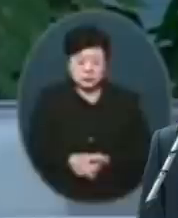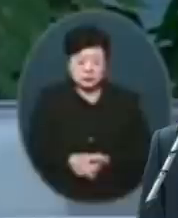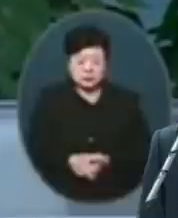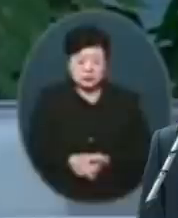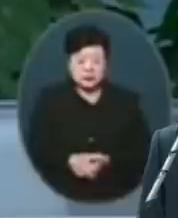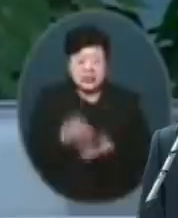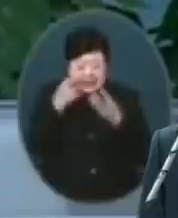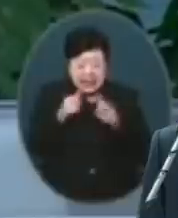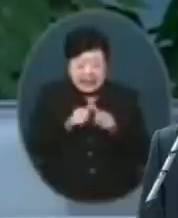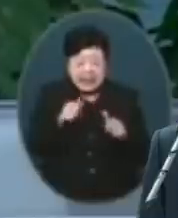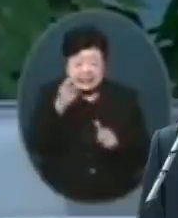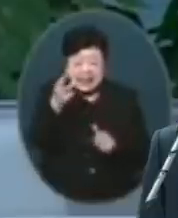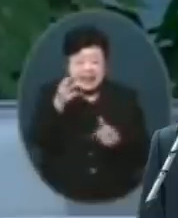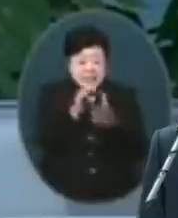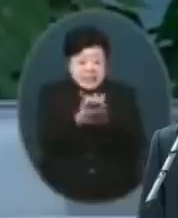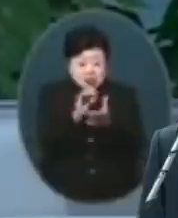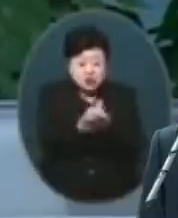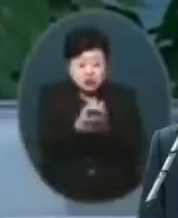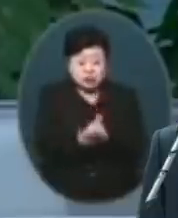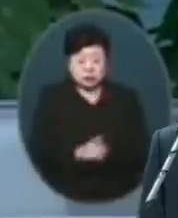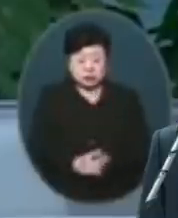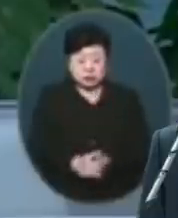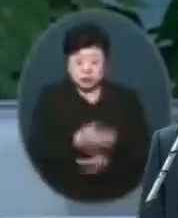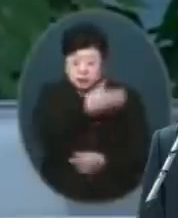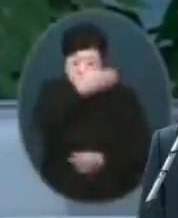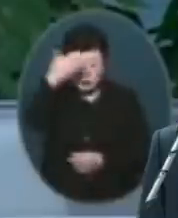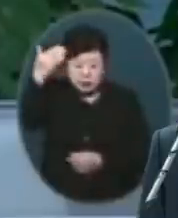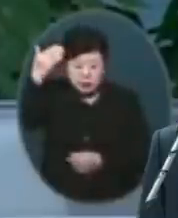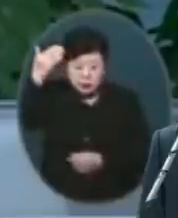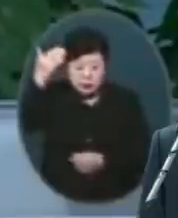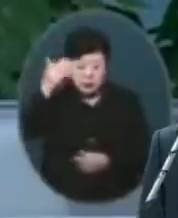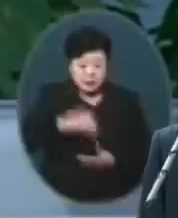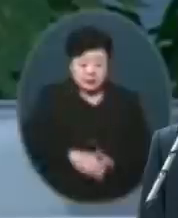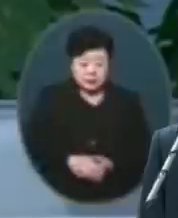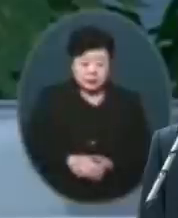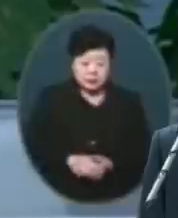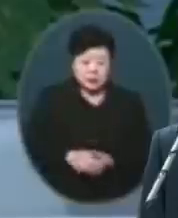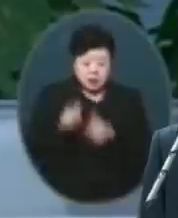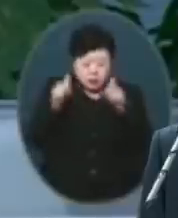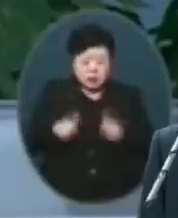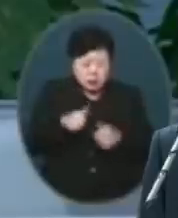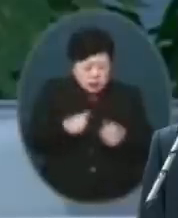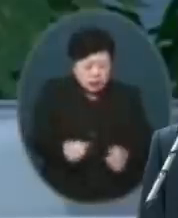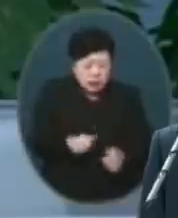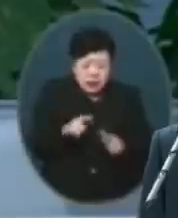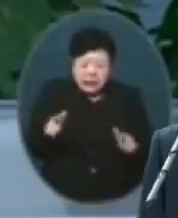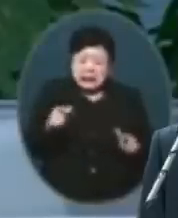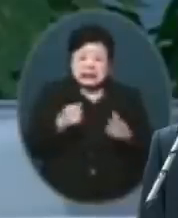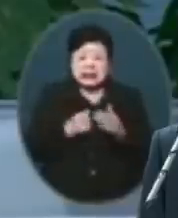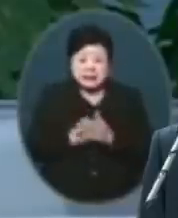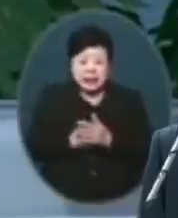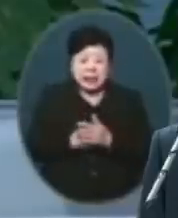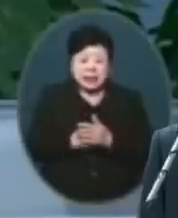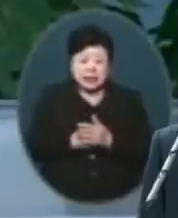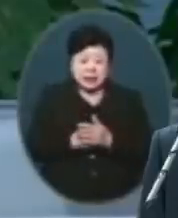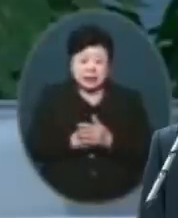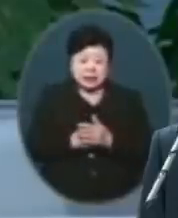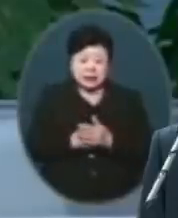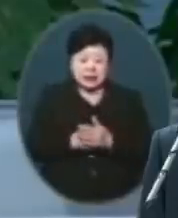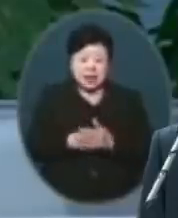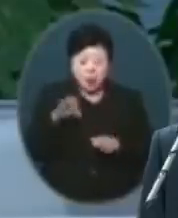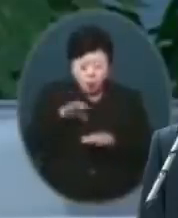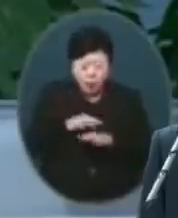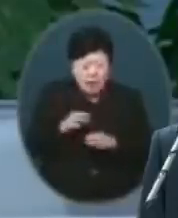메삭 아벳느고 세 유대 젊은이들이 우상의 절을 하지 아니하니까